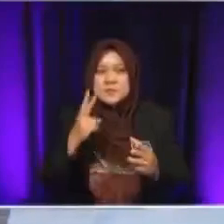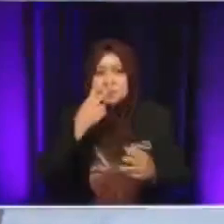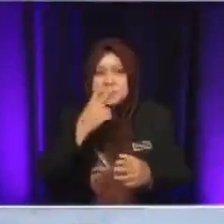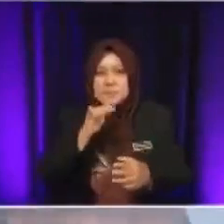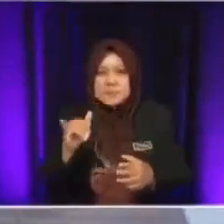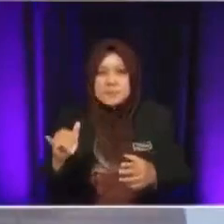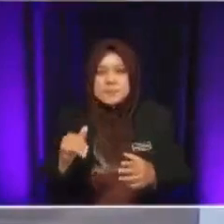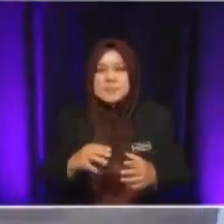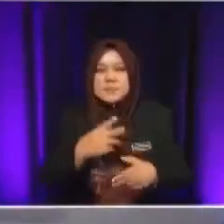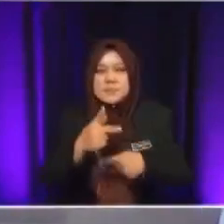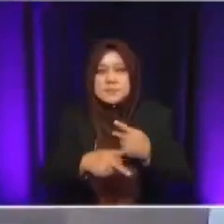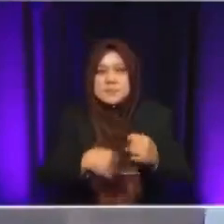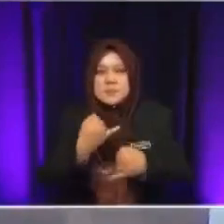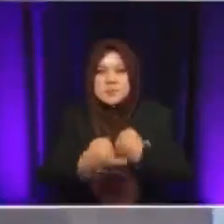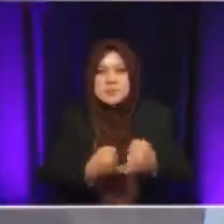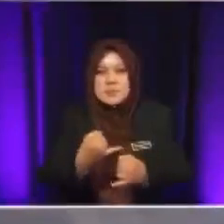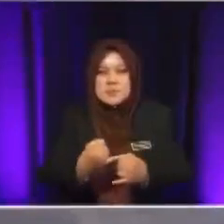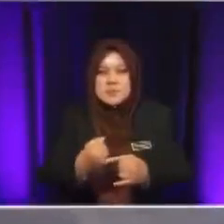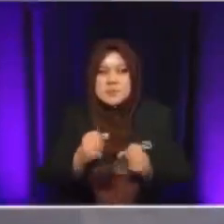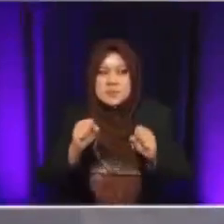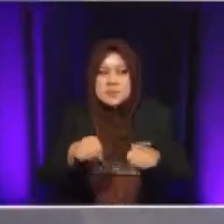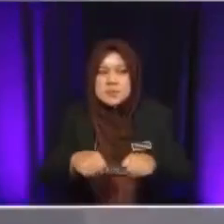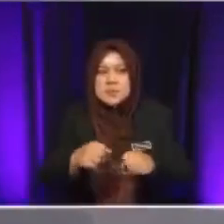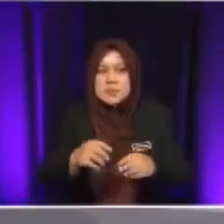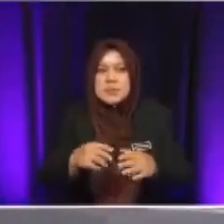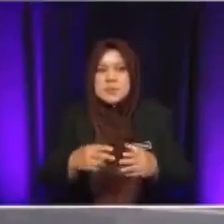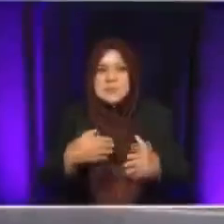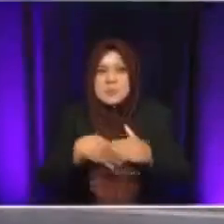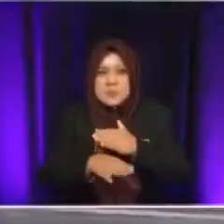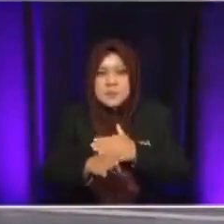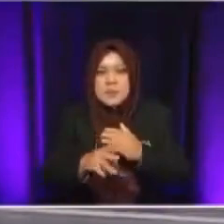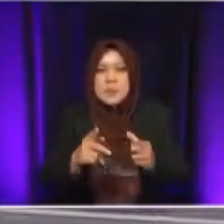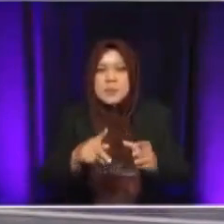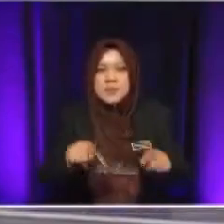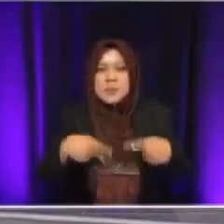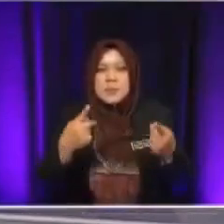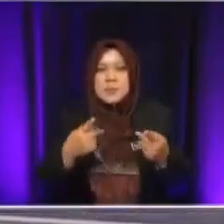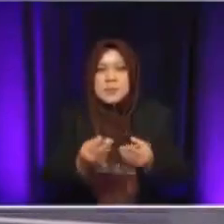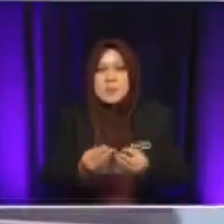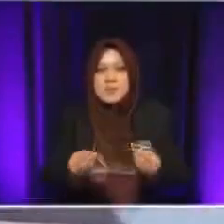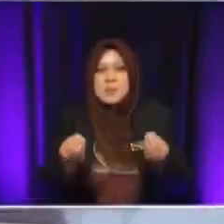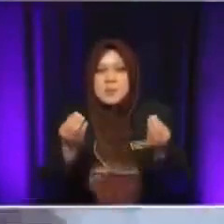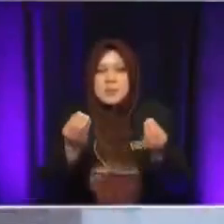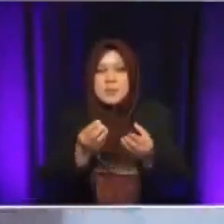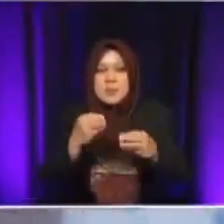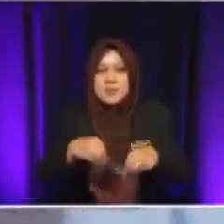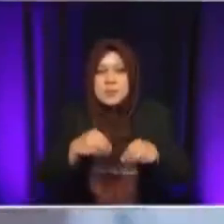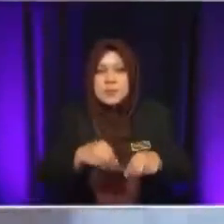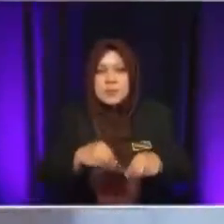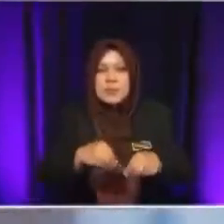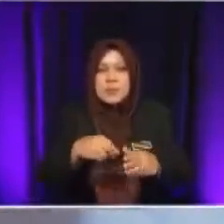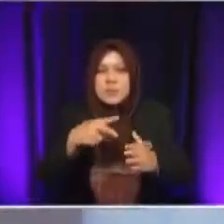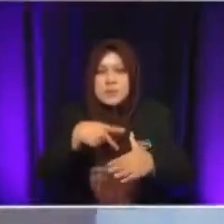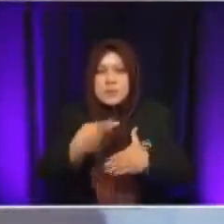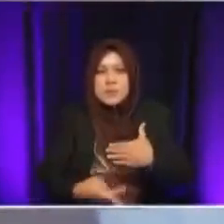Mira punya hasil pun berjaya. Okey, di mana Mira boleh lihat salur air masuk, pergi pada bekas tanaman dan dia akan jatuh semula membuat satu